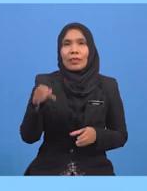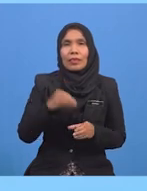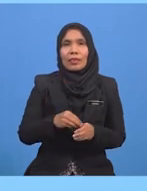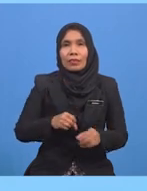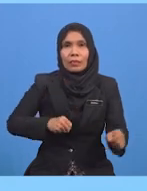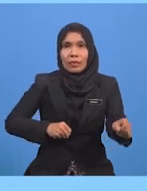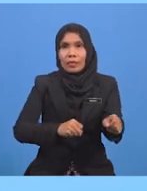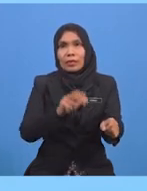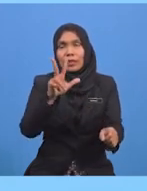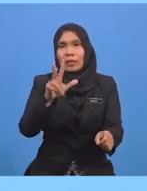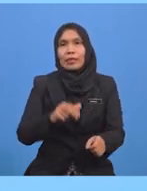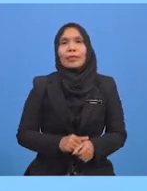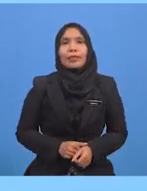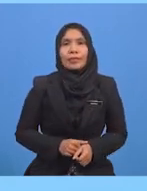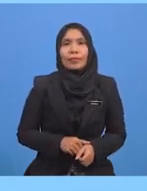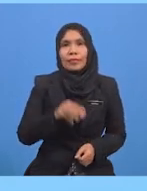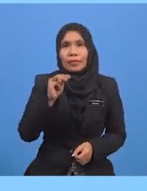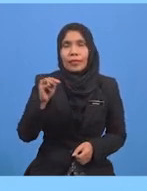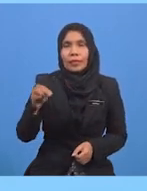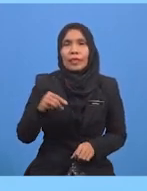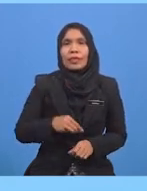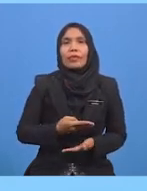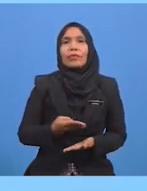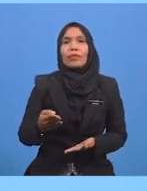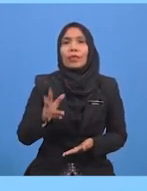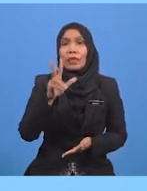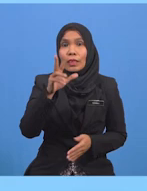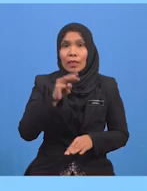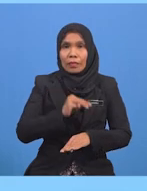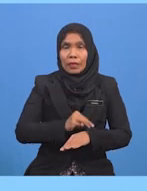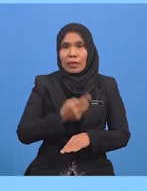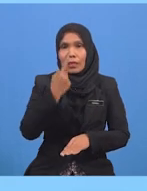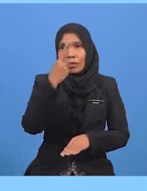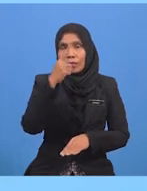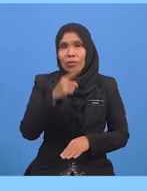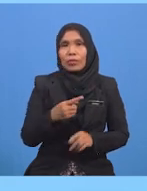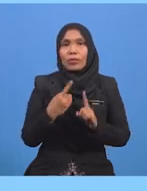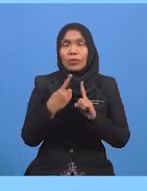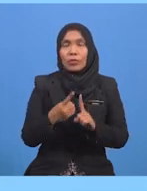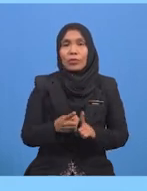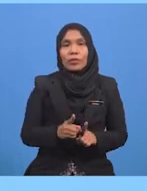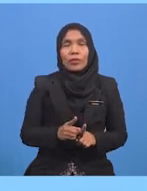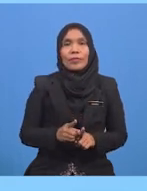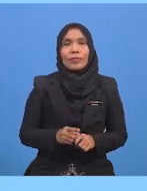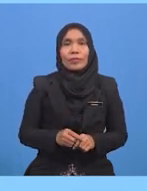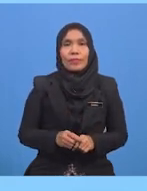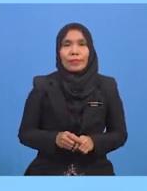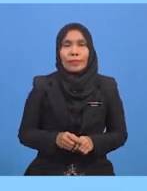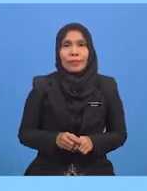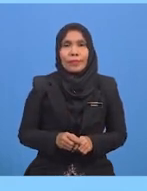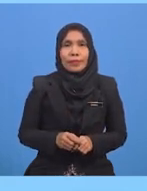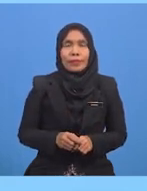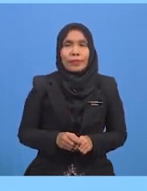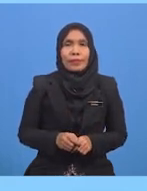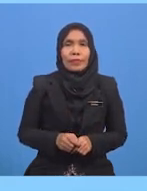segitiga berikut. Murid-murid diberi 3 minit untuk cuba menjawab soalan